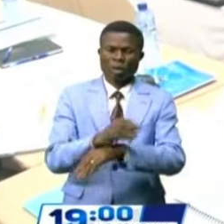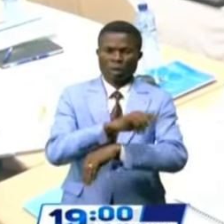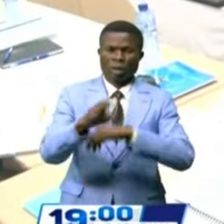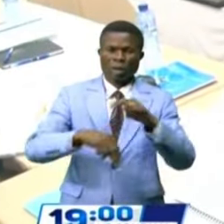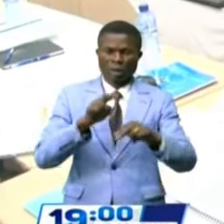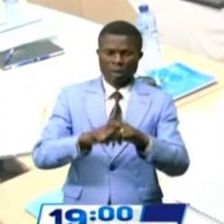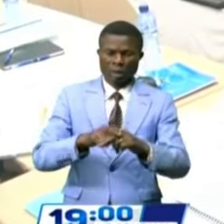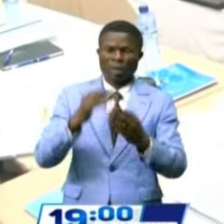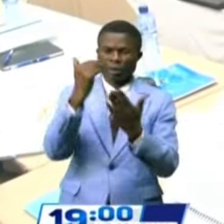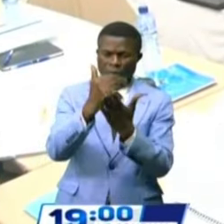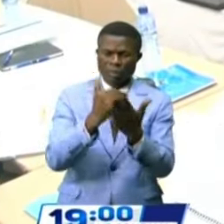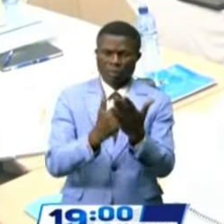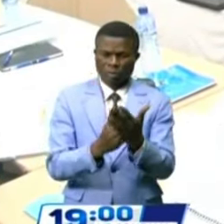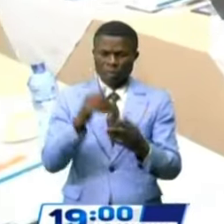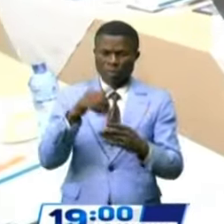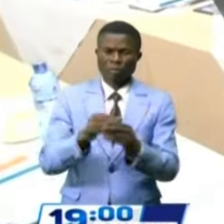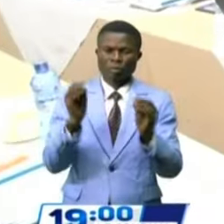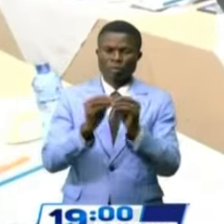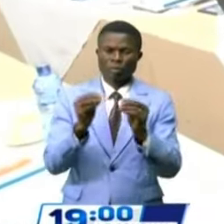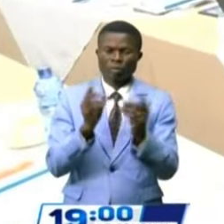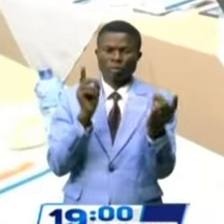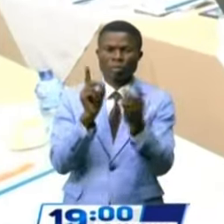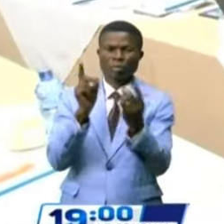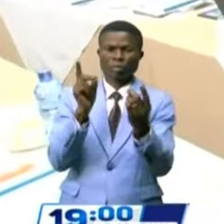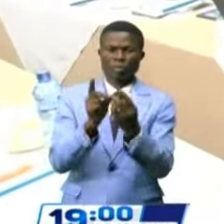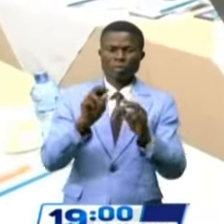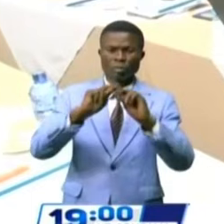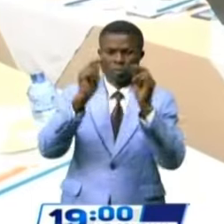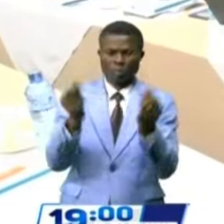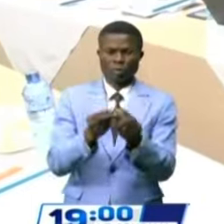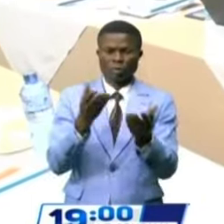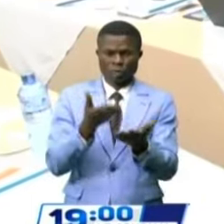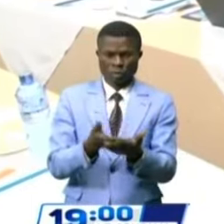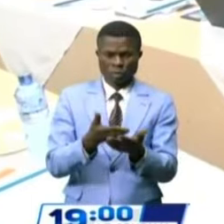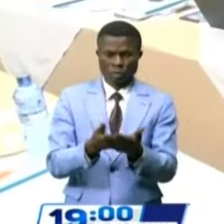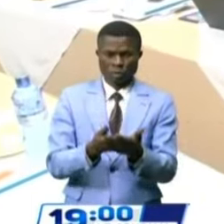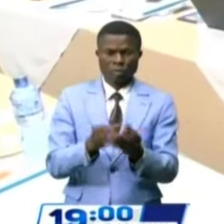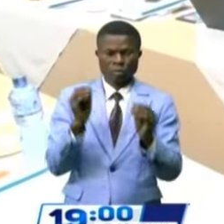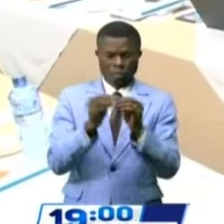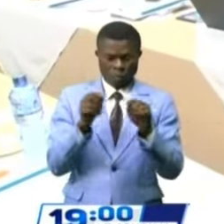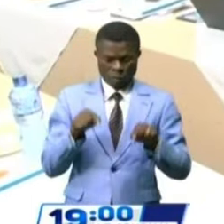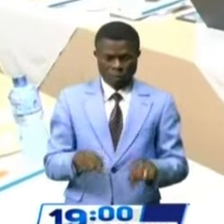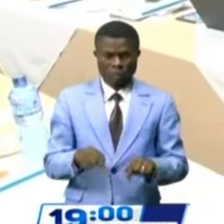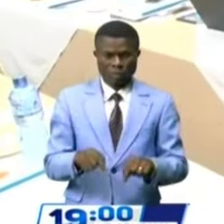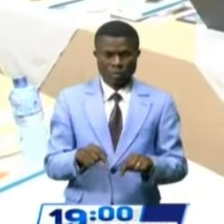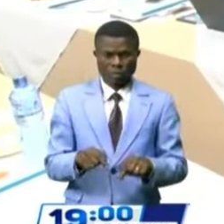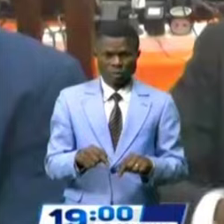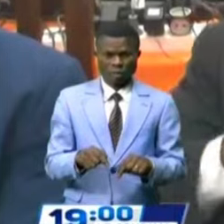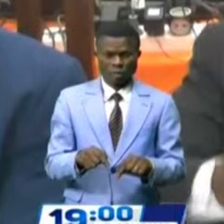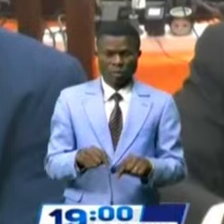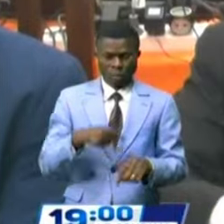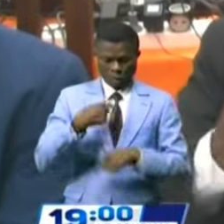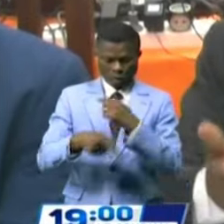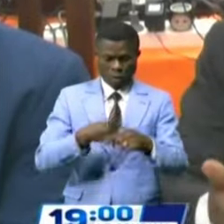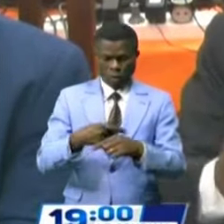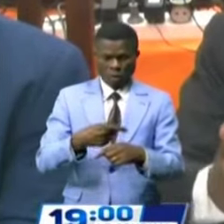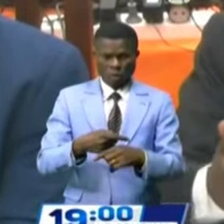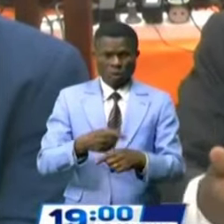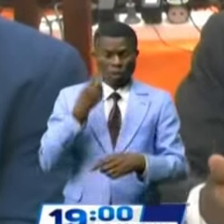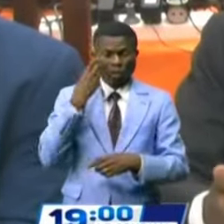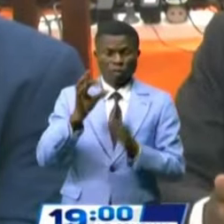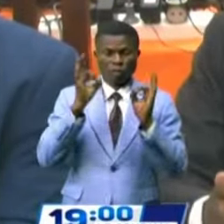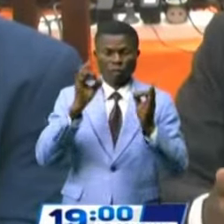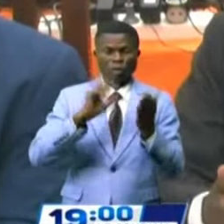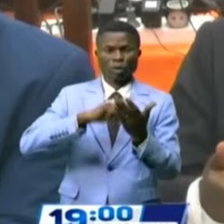avaient été récoltés lors de la réunion consultative des parties prenantes. Cette réunion sera le point de départ d'une nouvelle vision